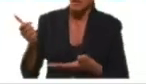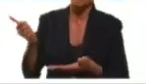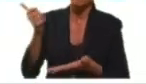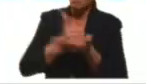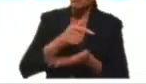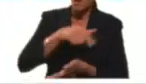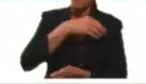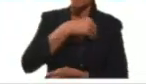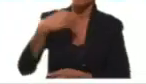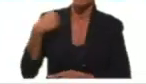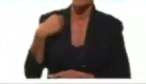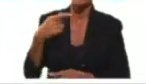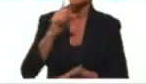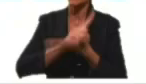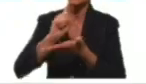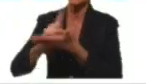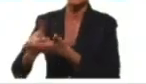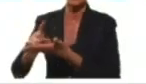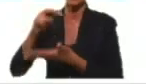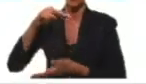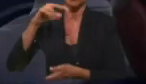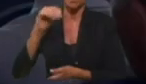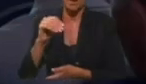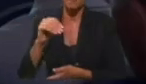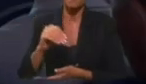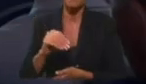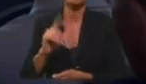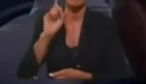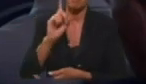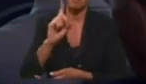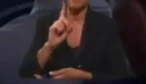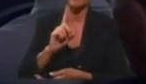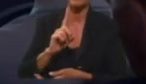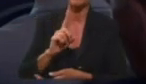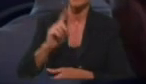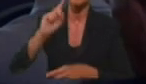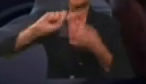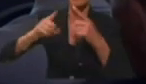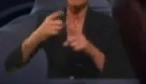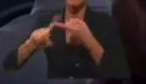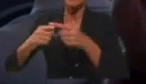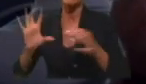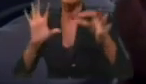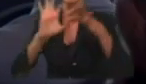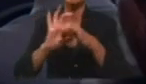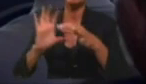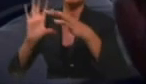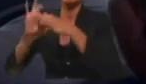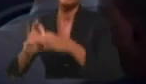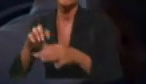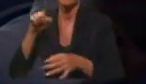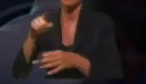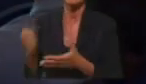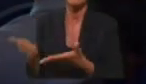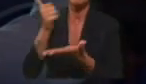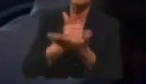to wyjątkowy przykład sukcesu unijnej polityki spójności, ale choć polityka spójności to największa polityka inwestycyjna